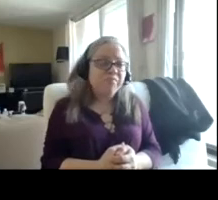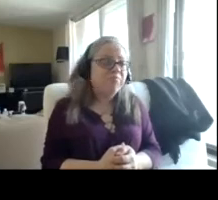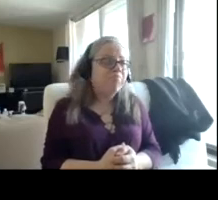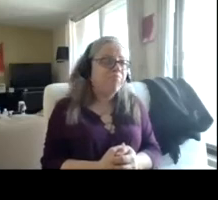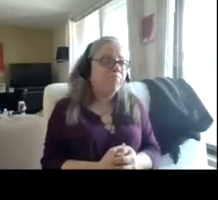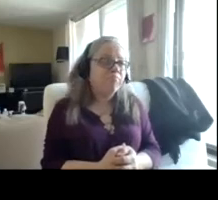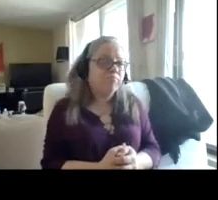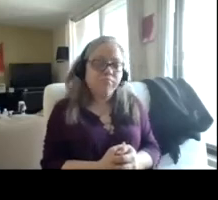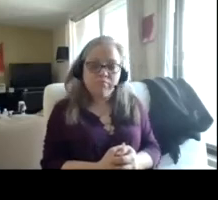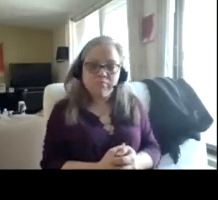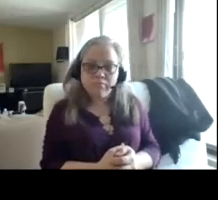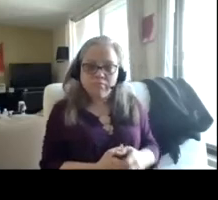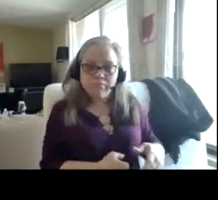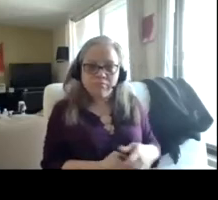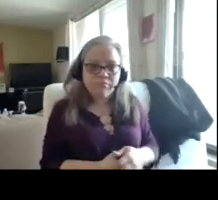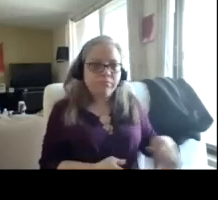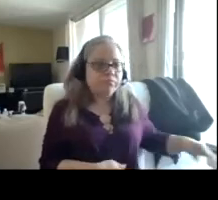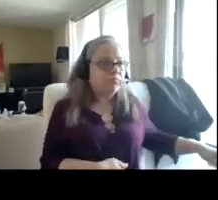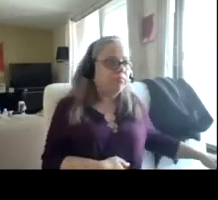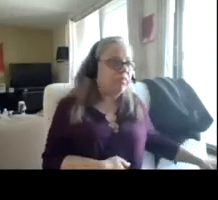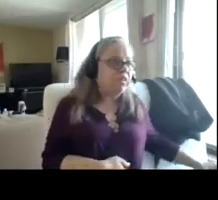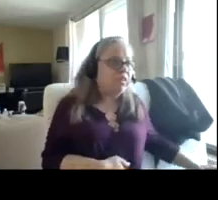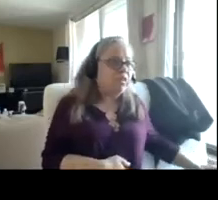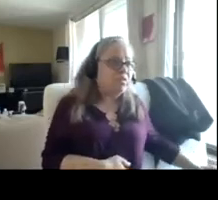on va répondre à toutes vos questions. Merci. Commençons avec notre première question.